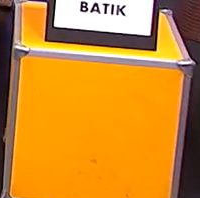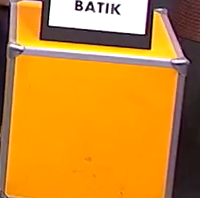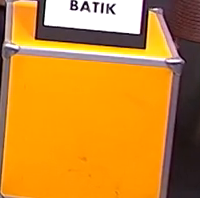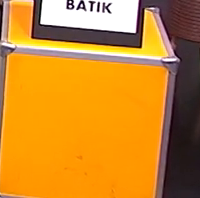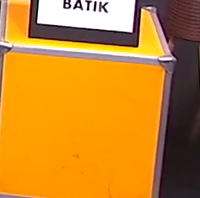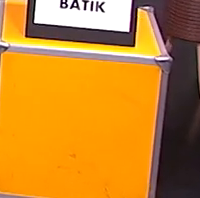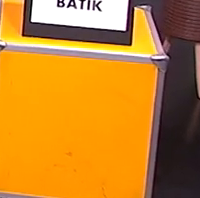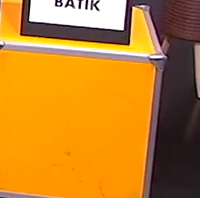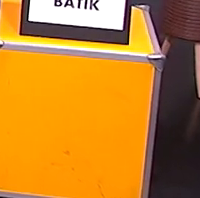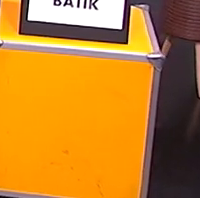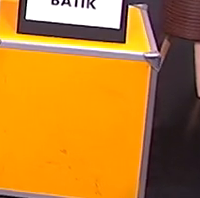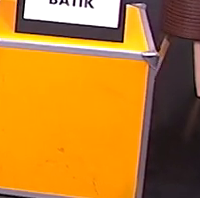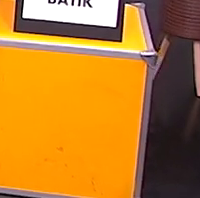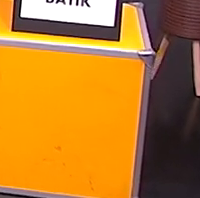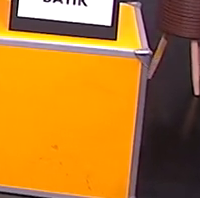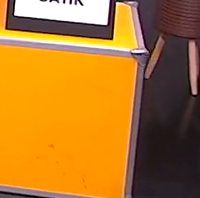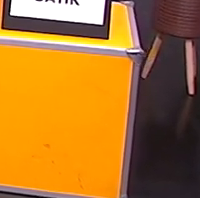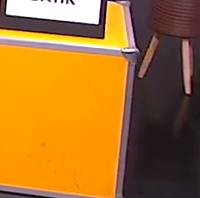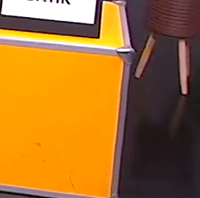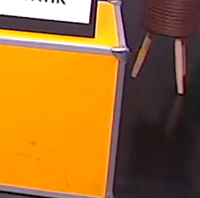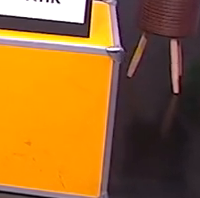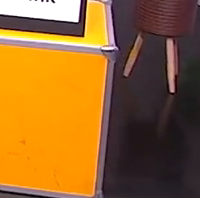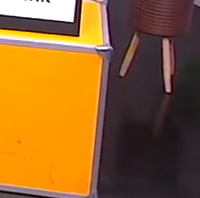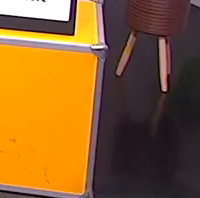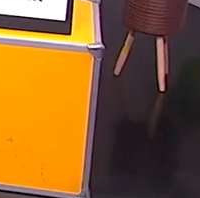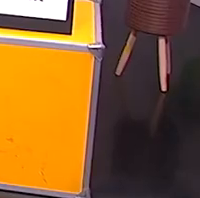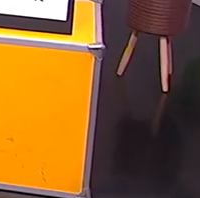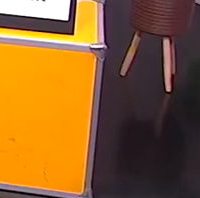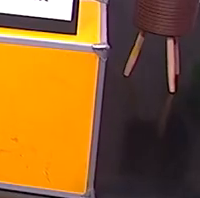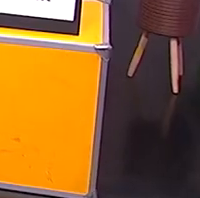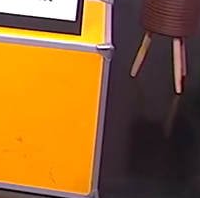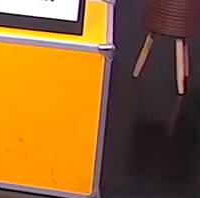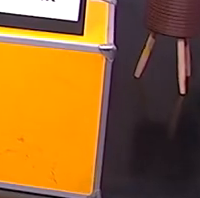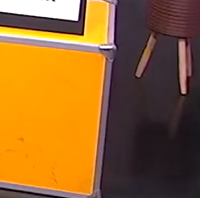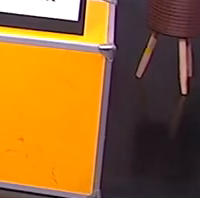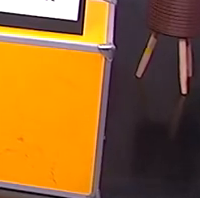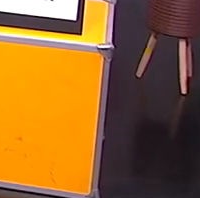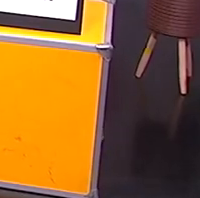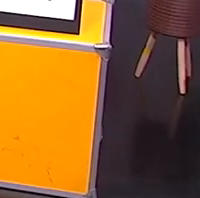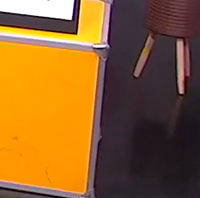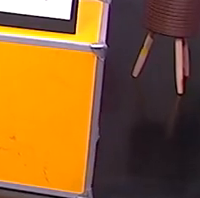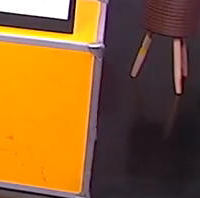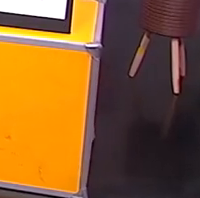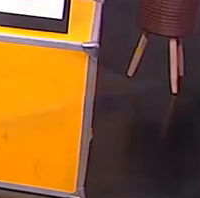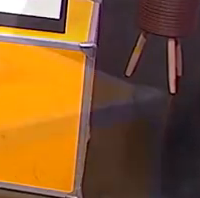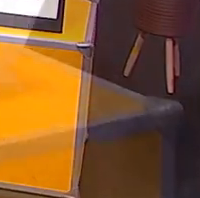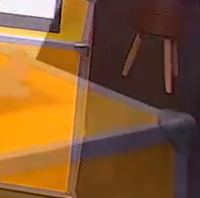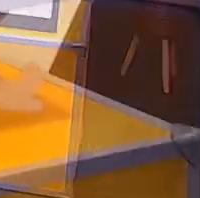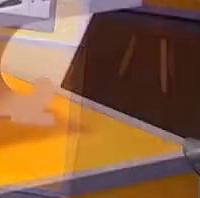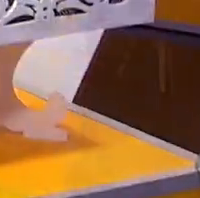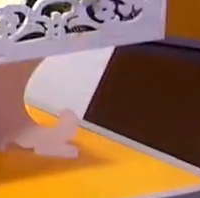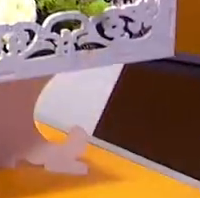memanjang tidak seperti batik basahan berbagailah